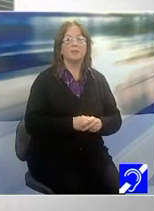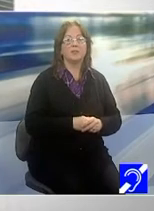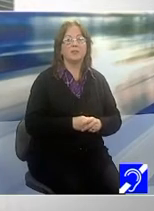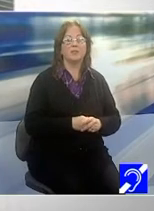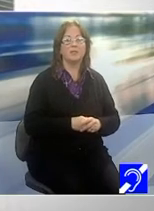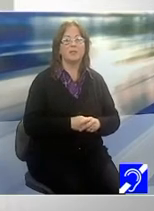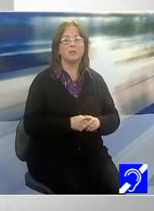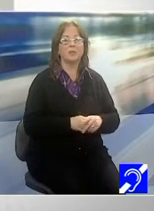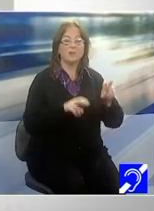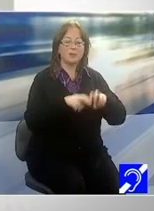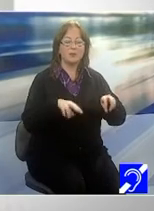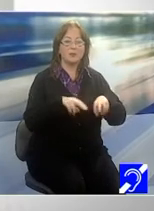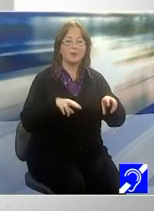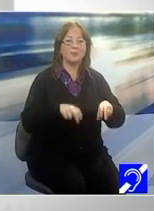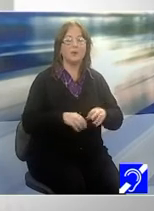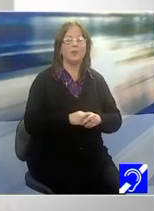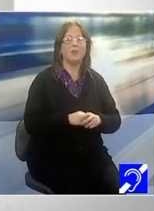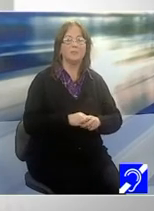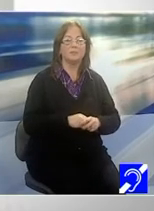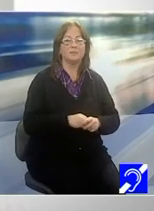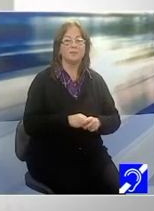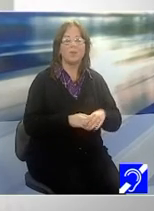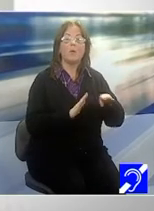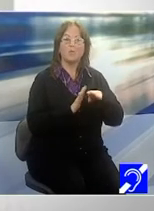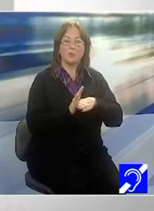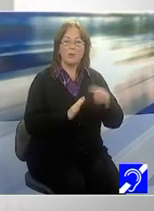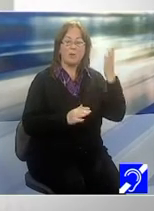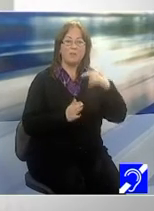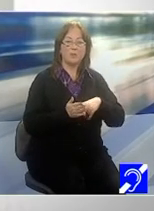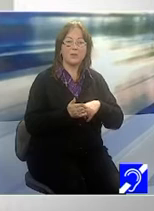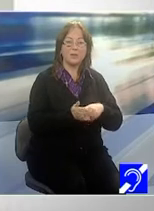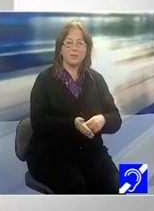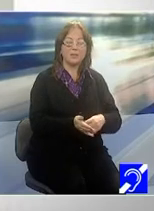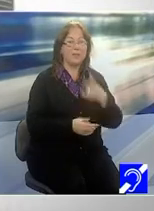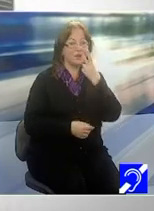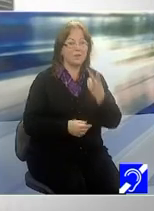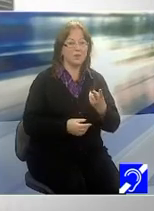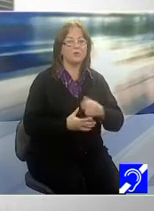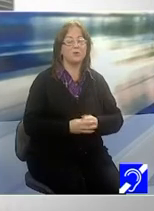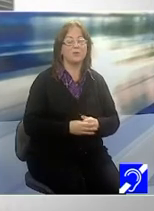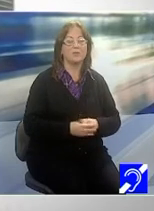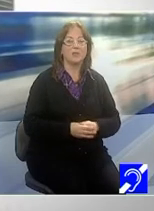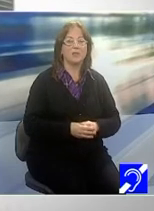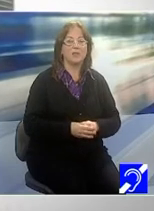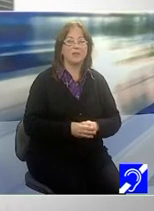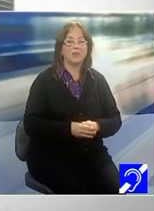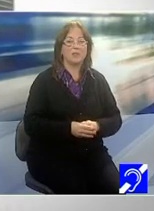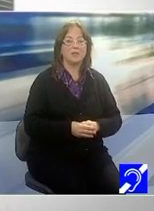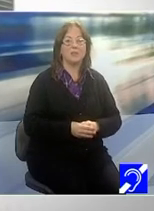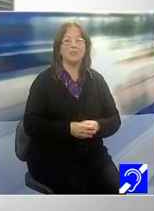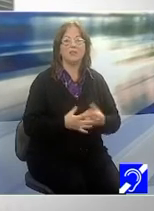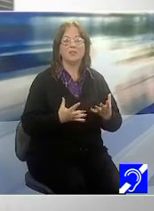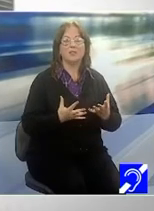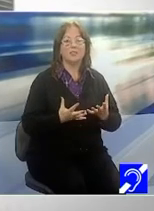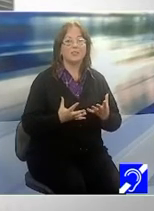venit! Bună ziua, mulțumesc de invitație! Programul a fost prezentat, l-am văzut, ce rămâne de